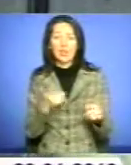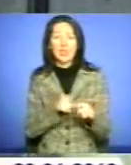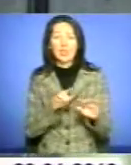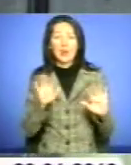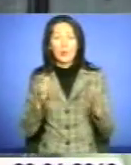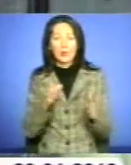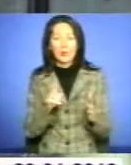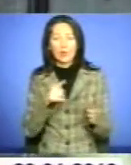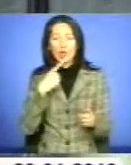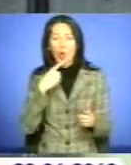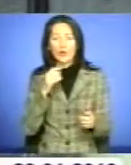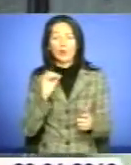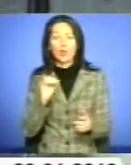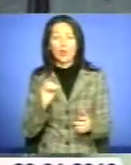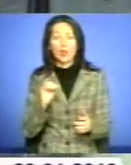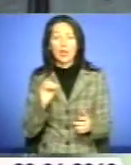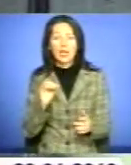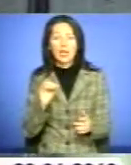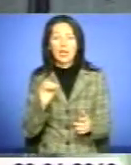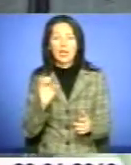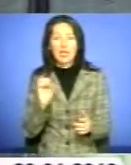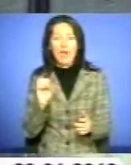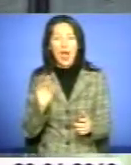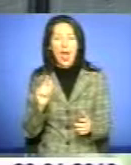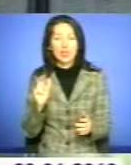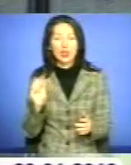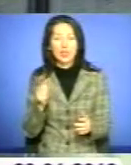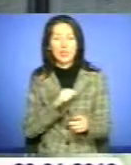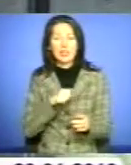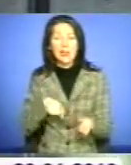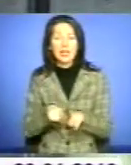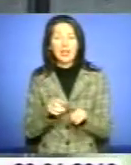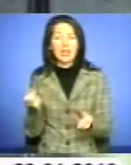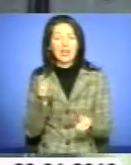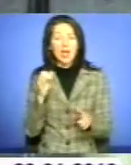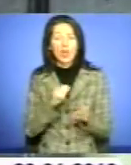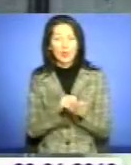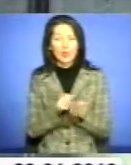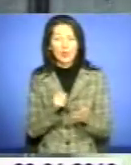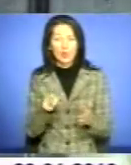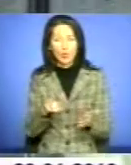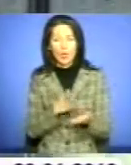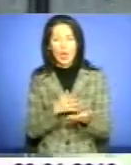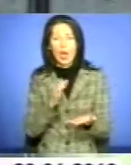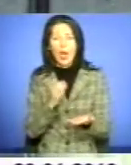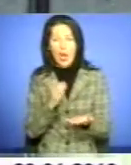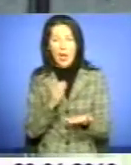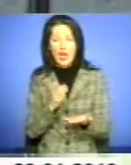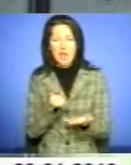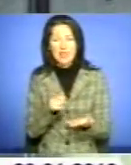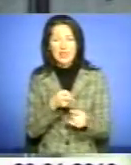що говорив Юрій Євгенович. Самих таких цікавих документів, які у нас тут є представлені на виставці, це